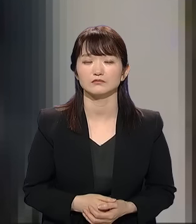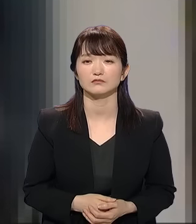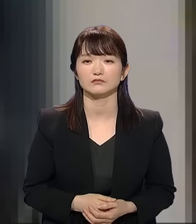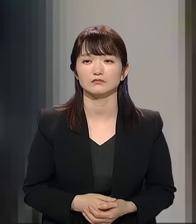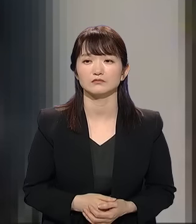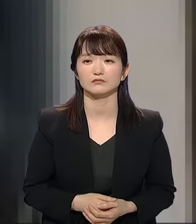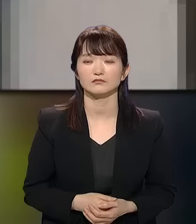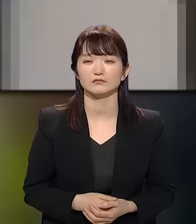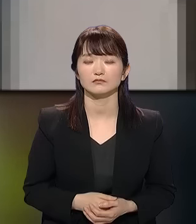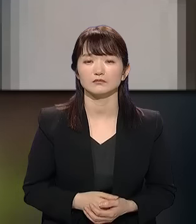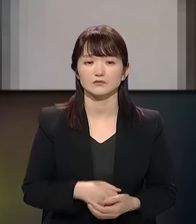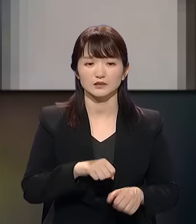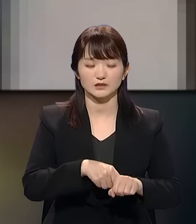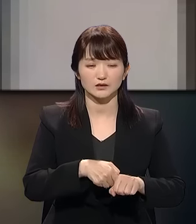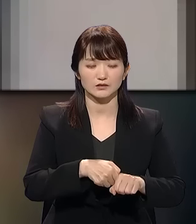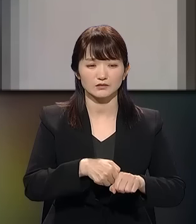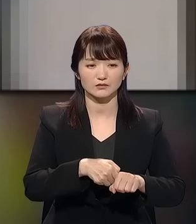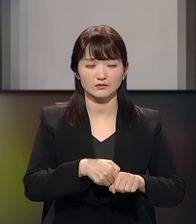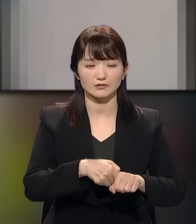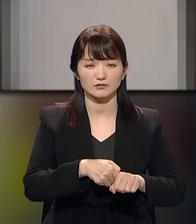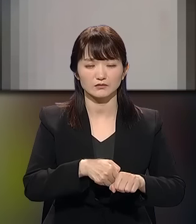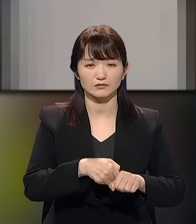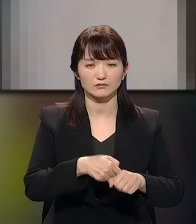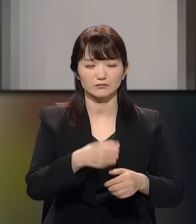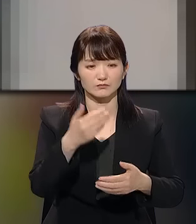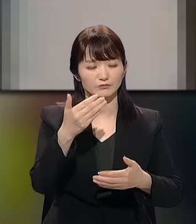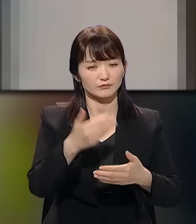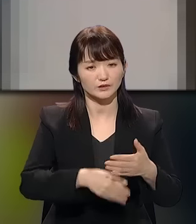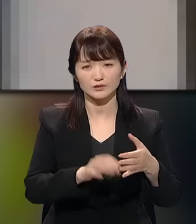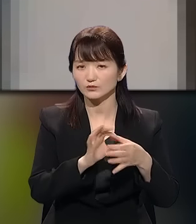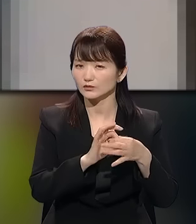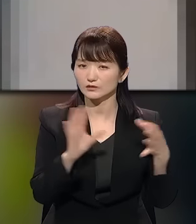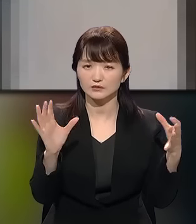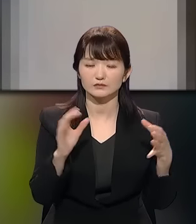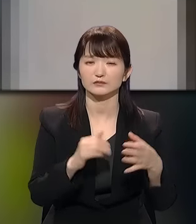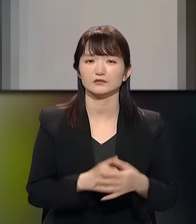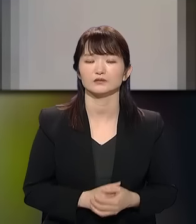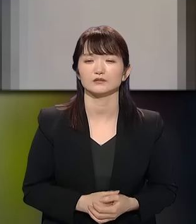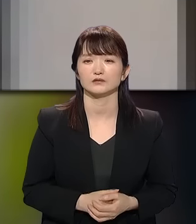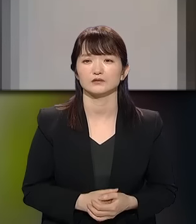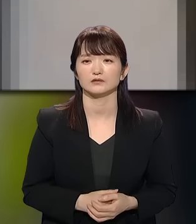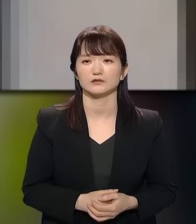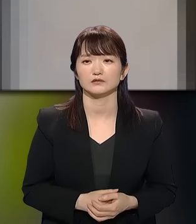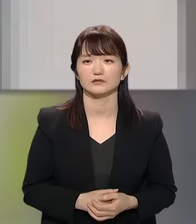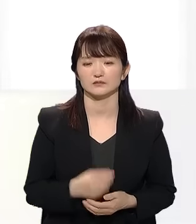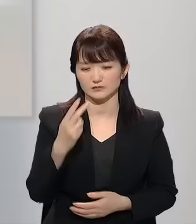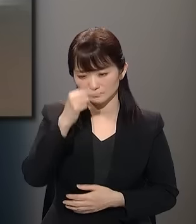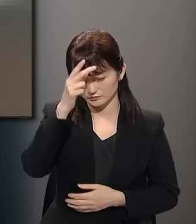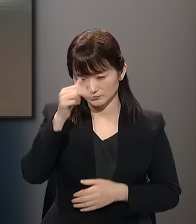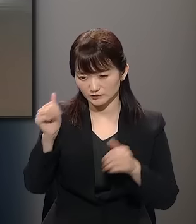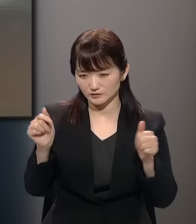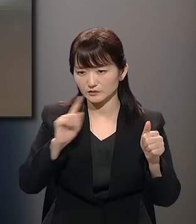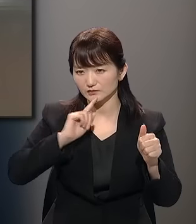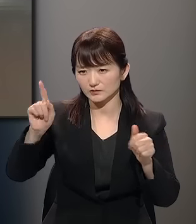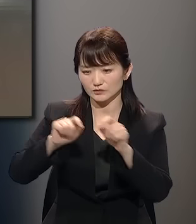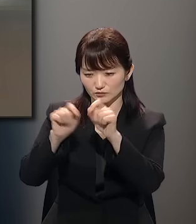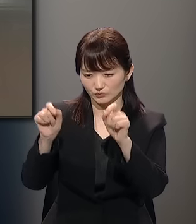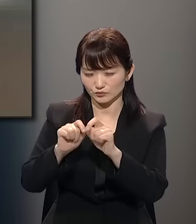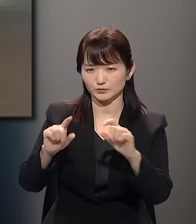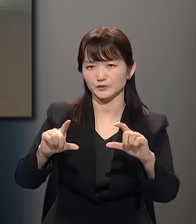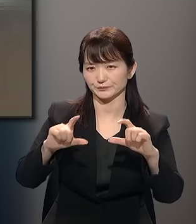포함되지 않는다라고이 징계위원회가 또 판단을 했습니다 그러나이 전 경의는 검찰로부터 기소 유에 처분을